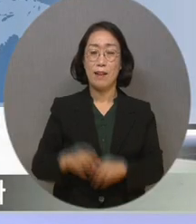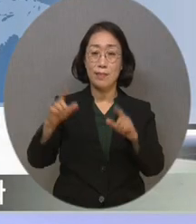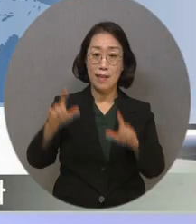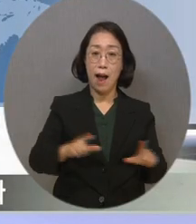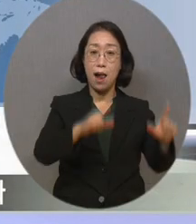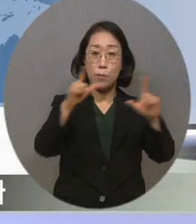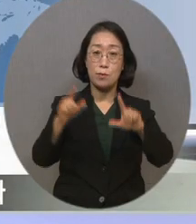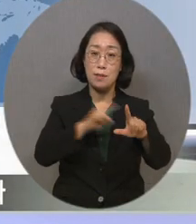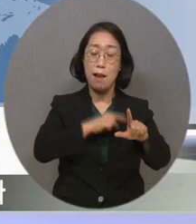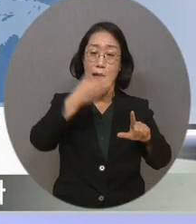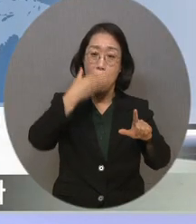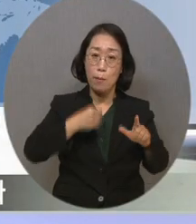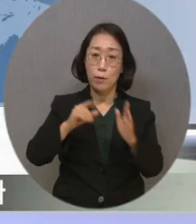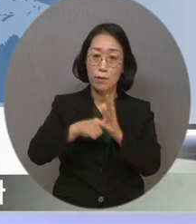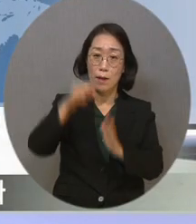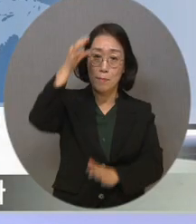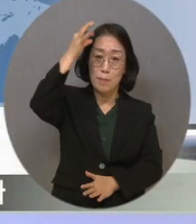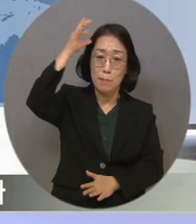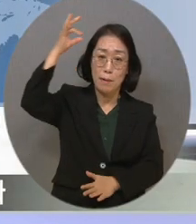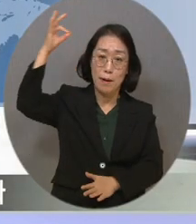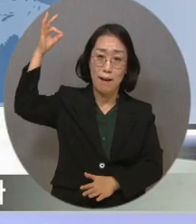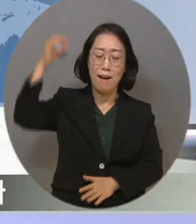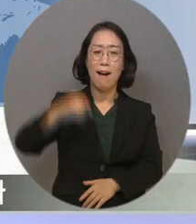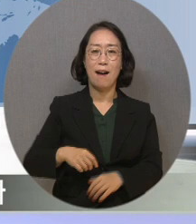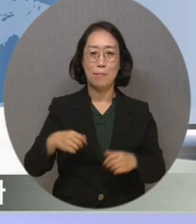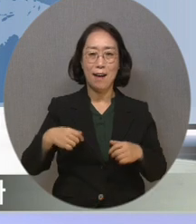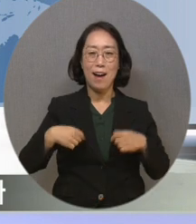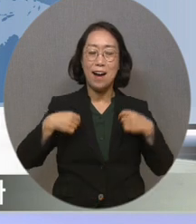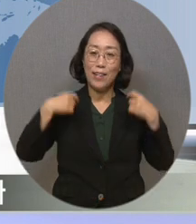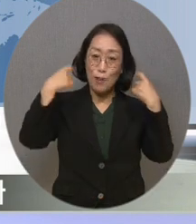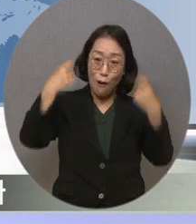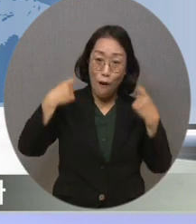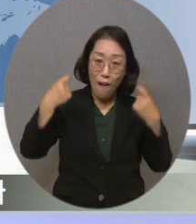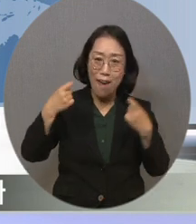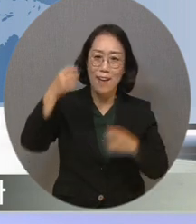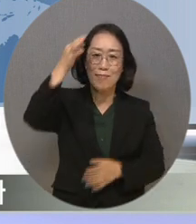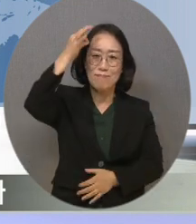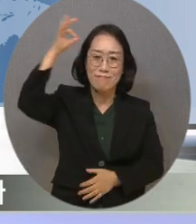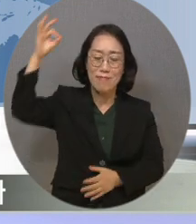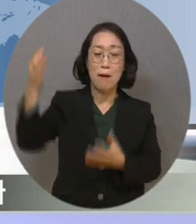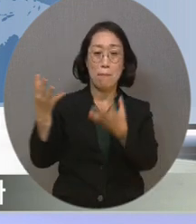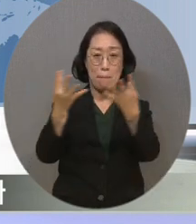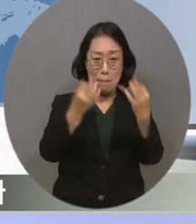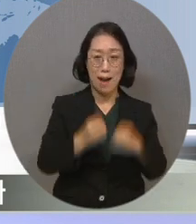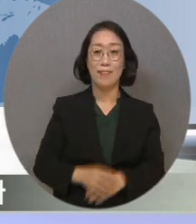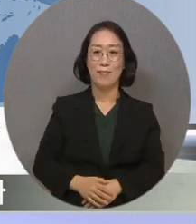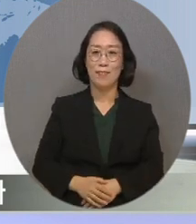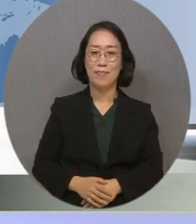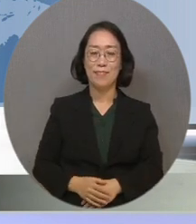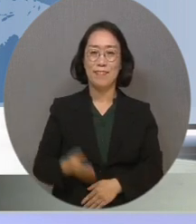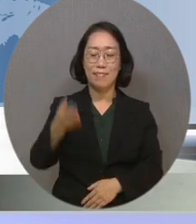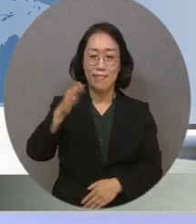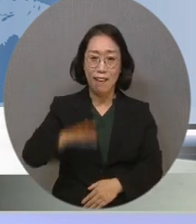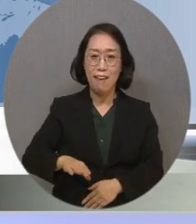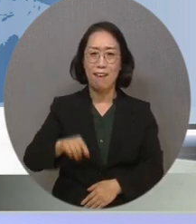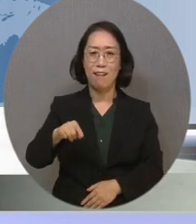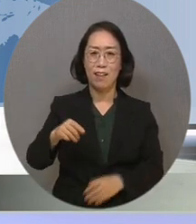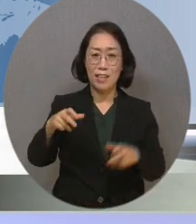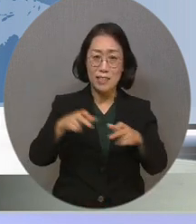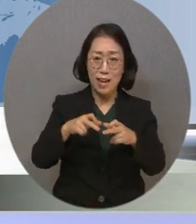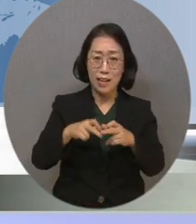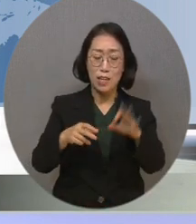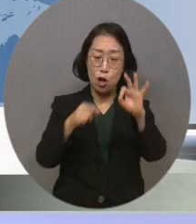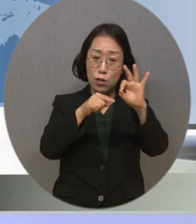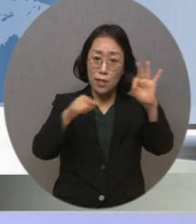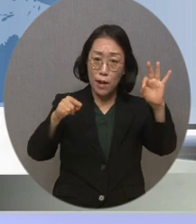살면서 가장 행복했던 순간, 아마 즐거웠던 여행을 떠올리시는 분들 많을 겁니다. 하지만 장애인